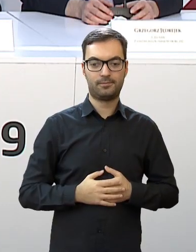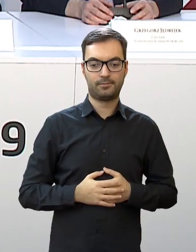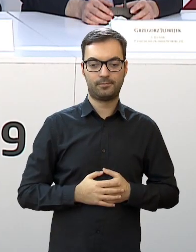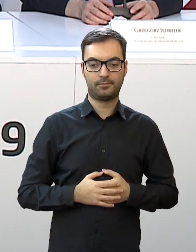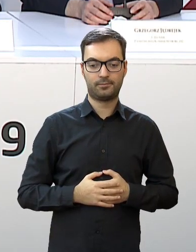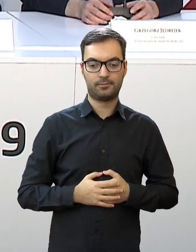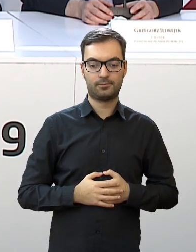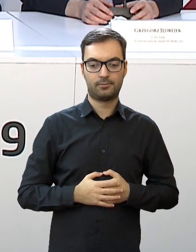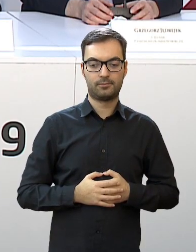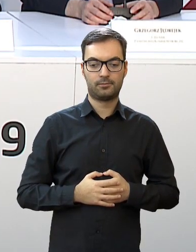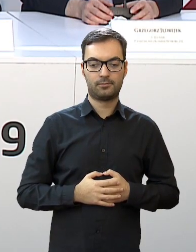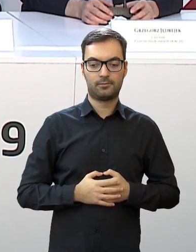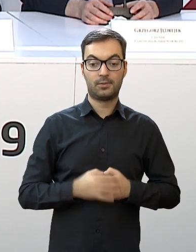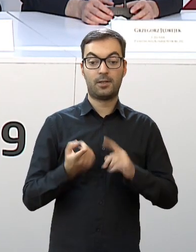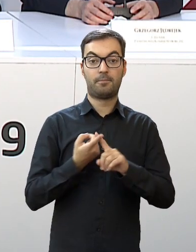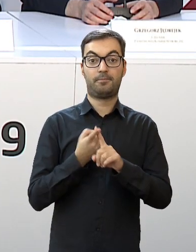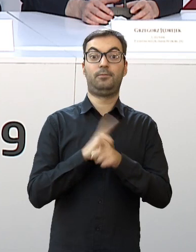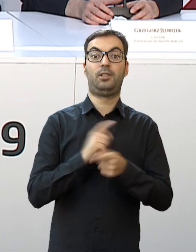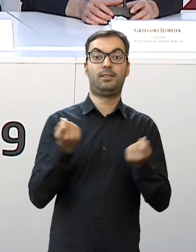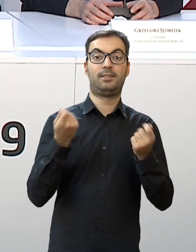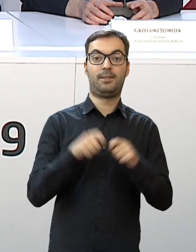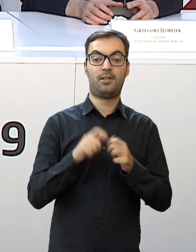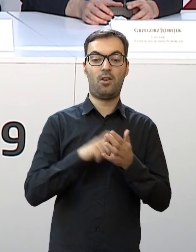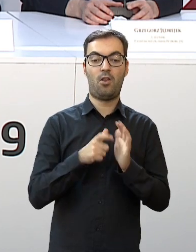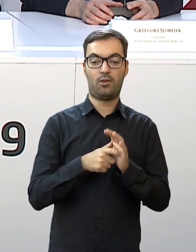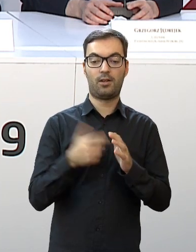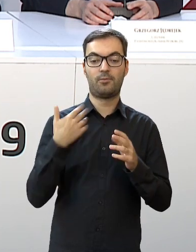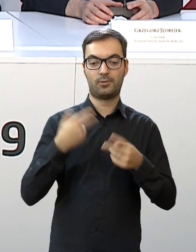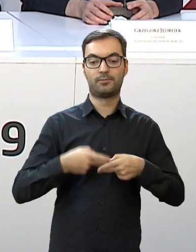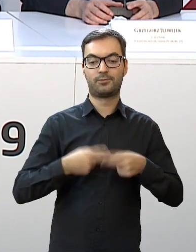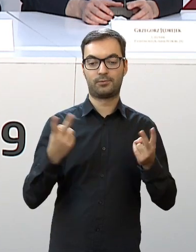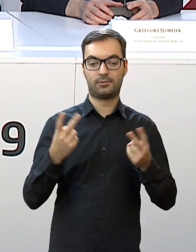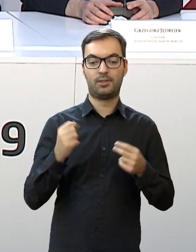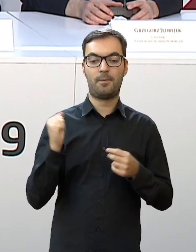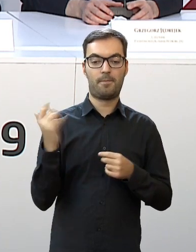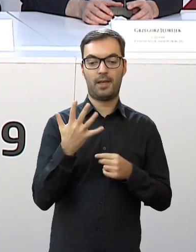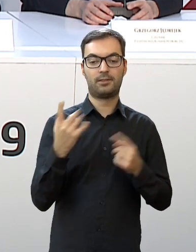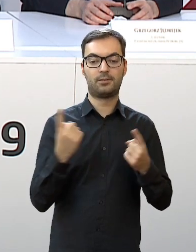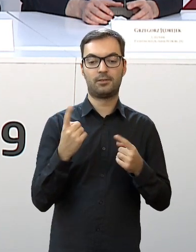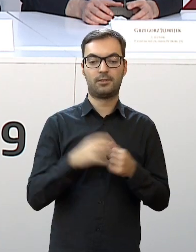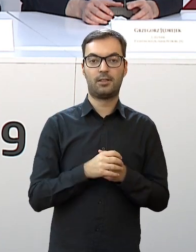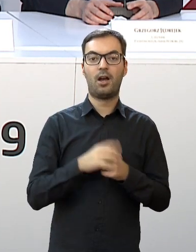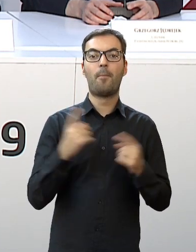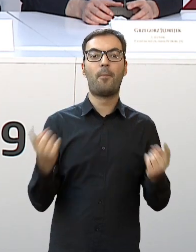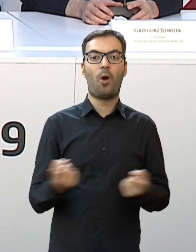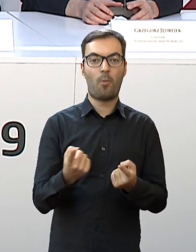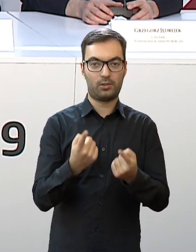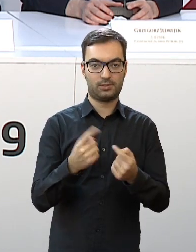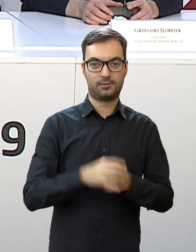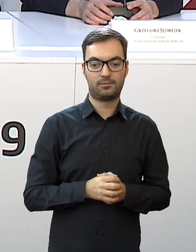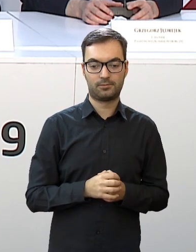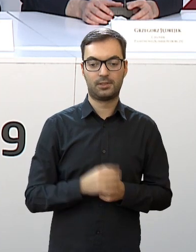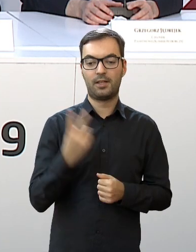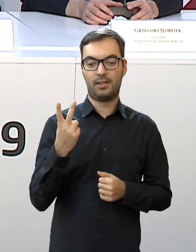Tuż przed zamknięciem lokali wyborczych jeszcze ujawniono pięć przypadków prowadzenia agitacji wyborczej. Dwa